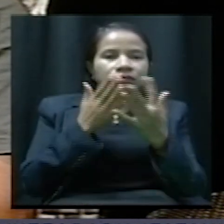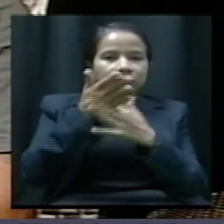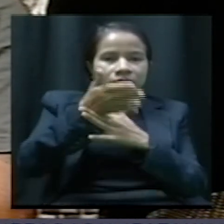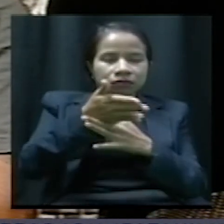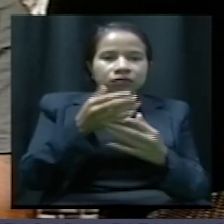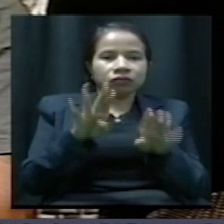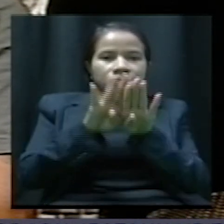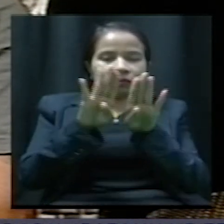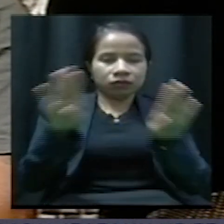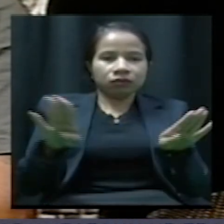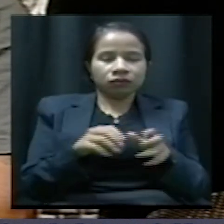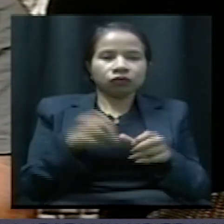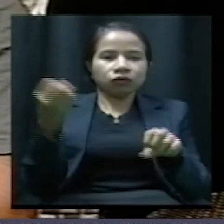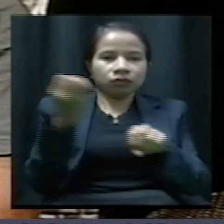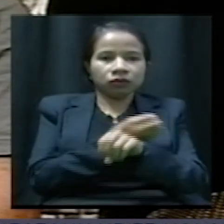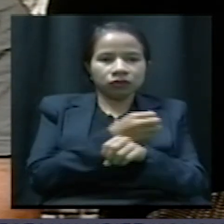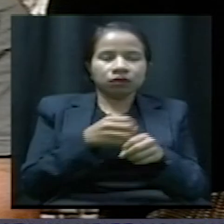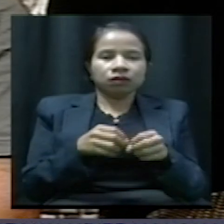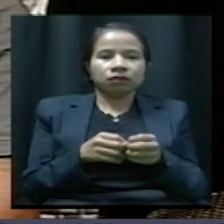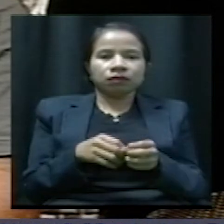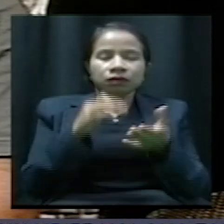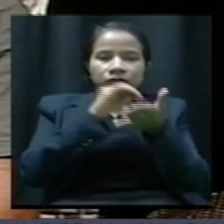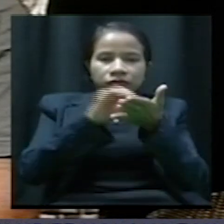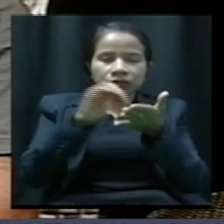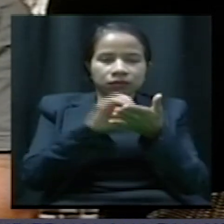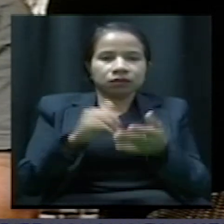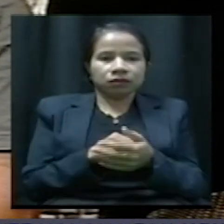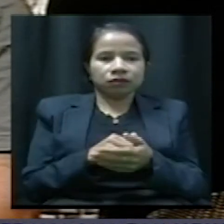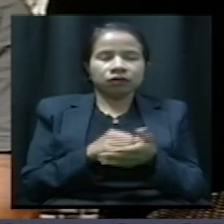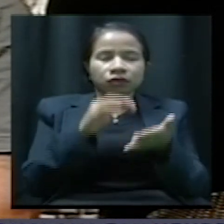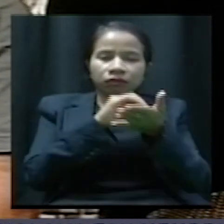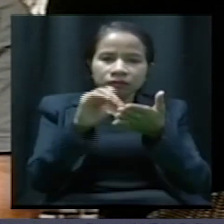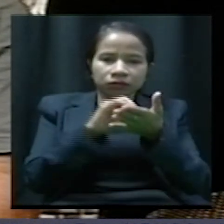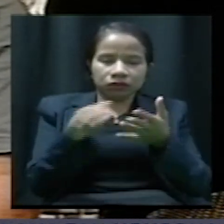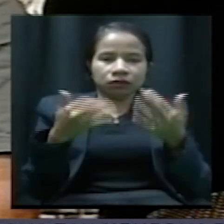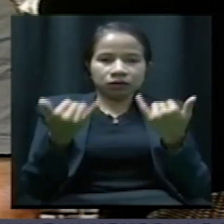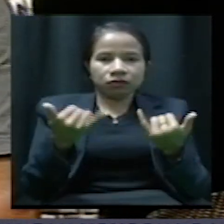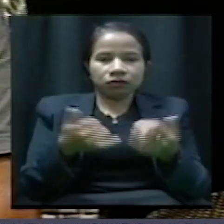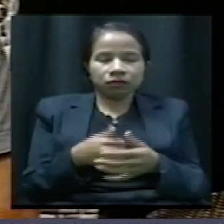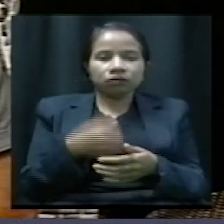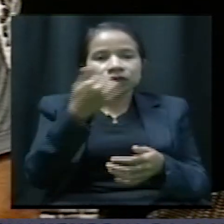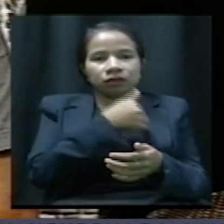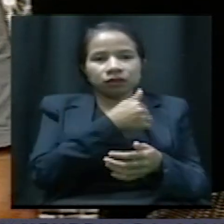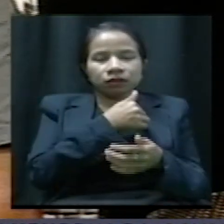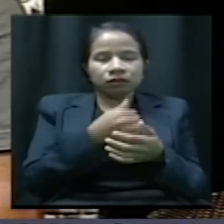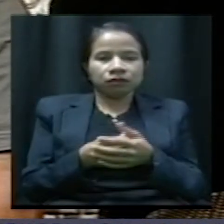accesibilidades homos loke oportunidade ne ba iha itene kursu itene kursu sira agora da dag nemos